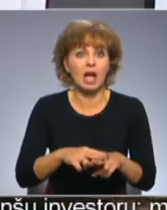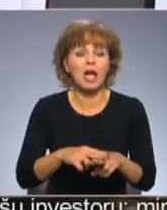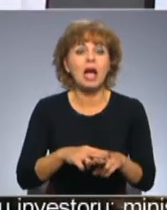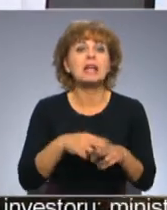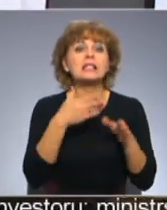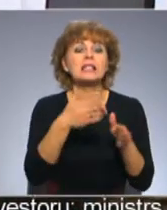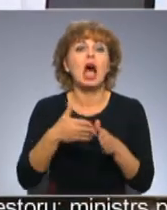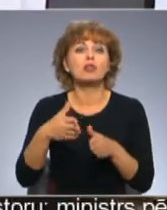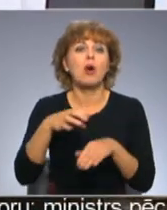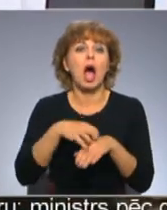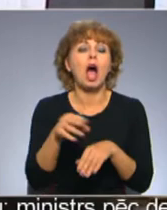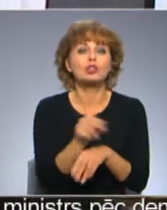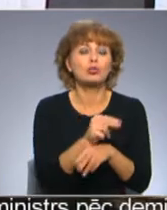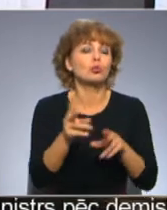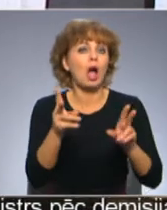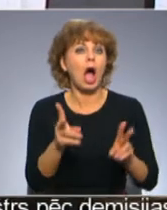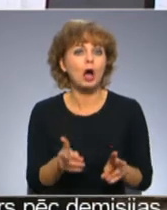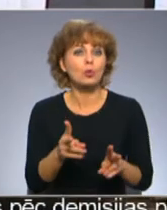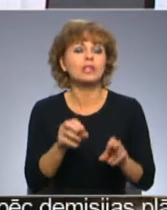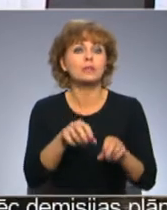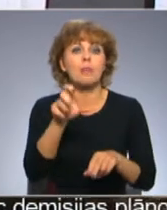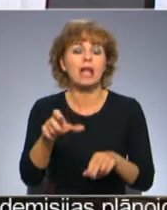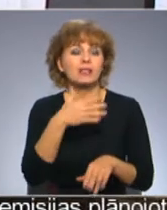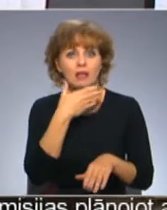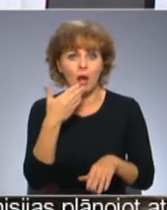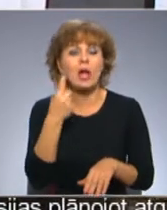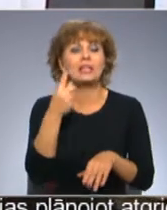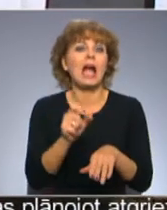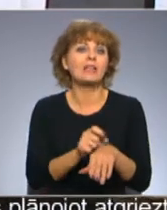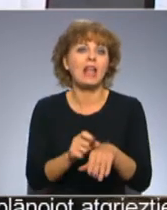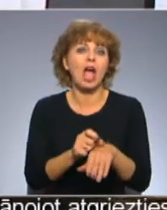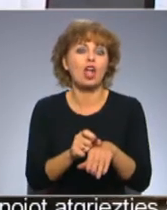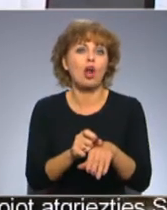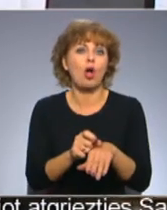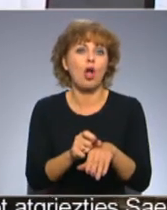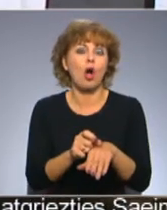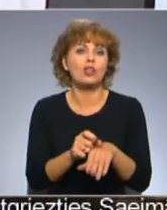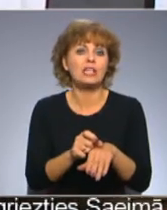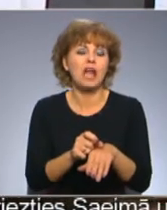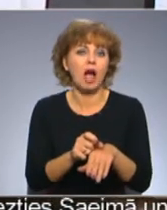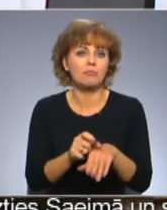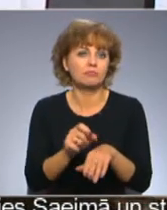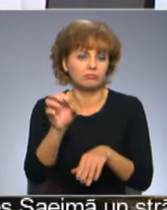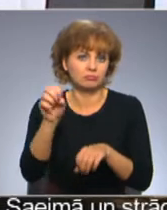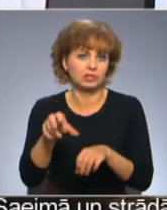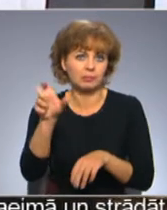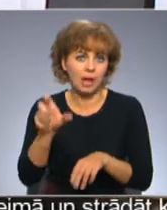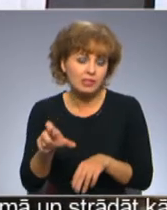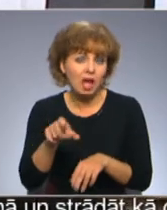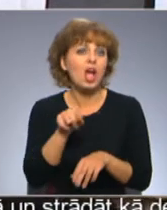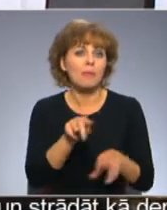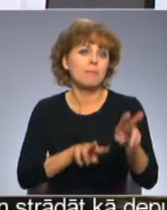jau vairs tāds akūts speciālistu trūkums mums nav, izņemot neiroloģiju, kur mēs, protams, meklējam